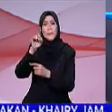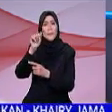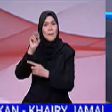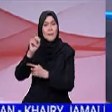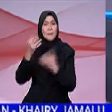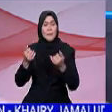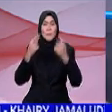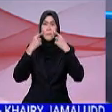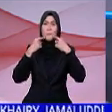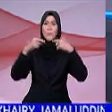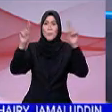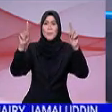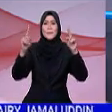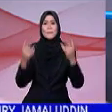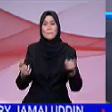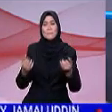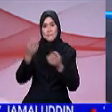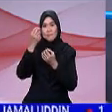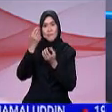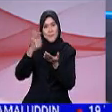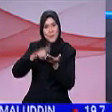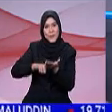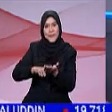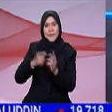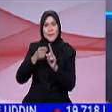popular. Ikuti laporan Rusiah Abdul Hamid.